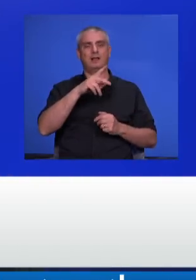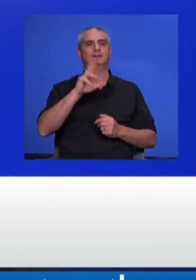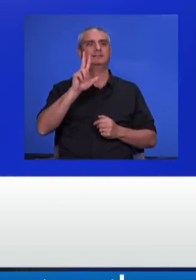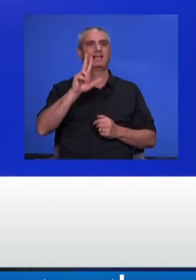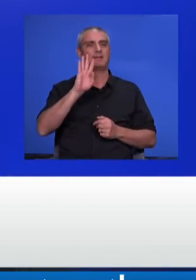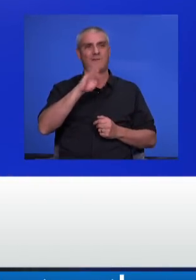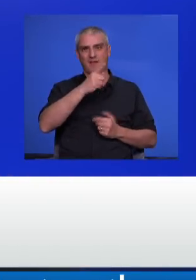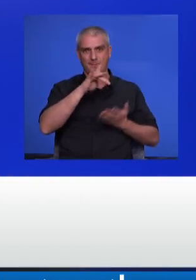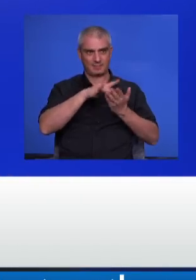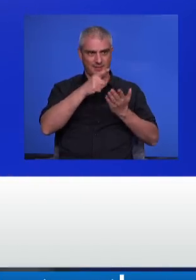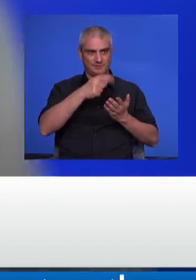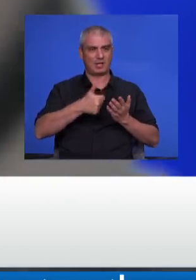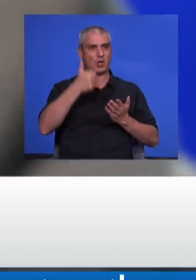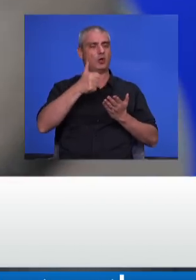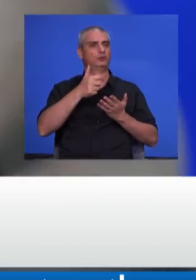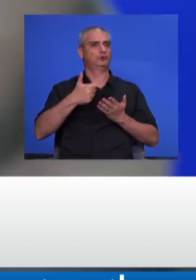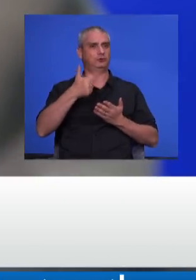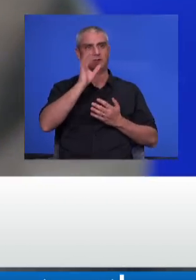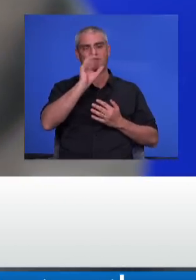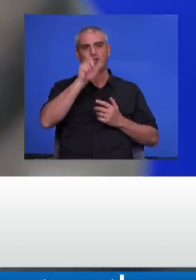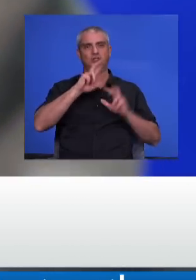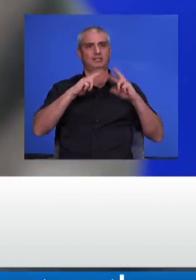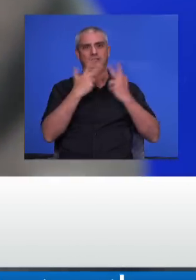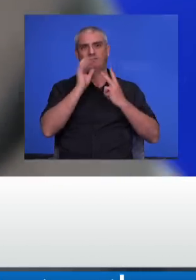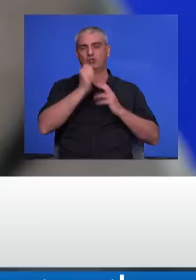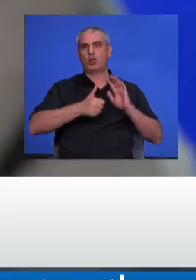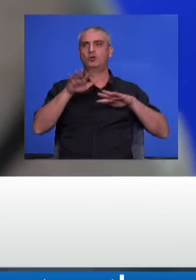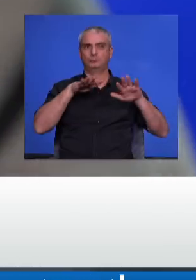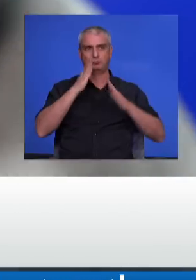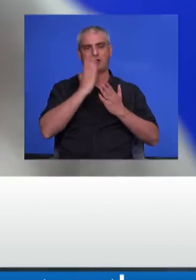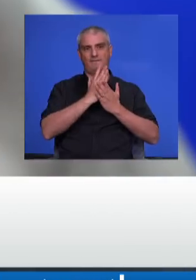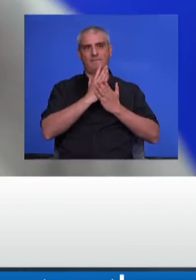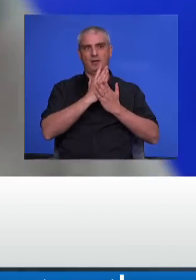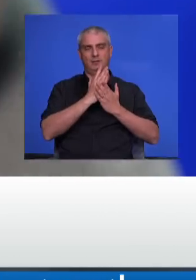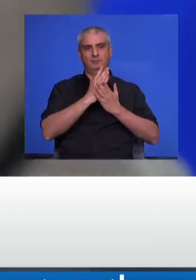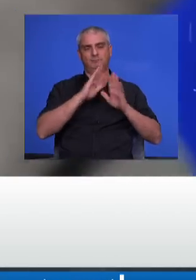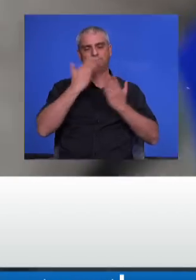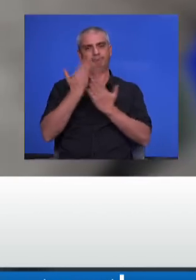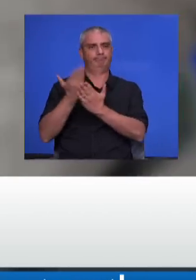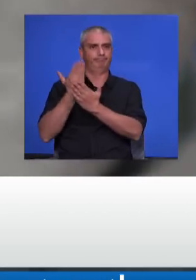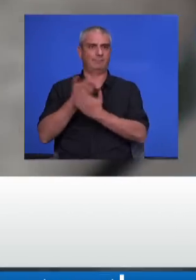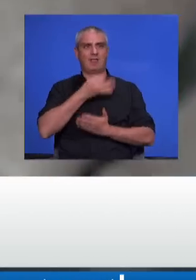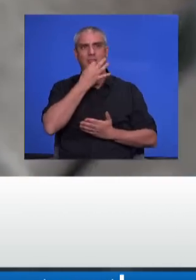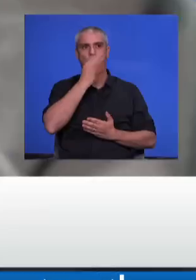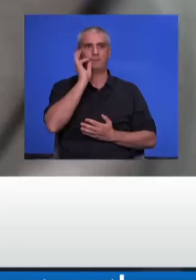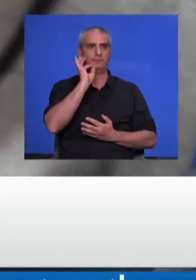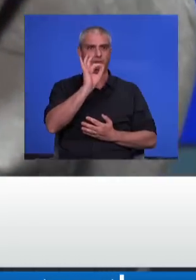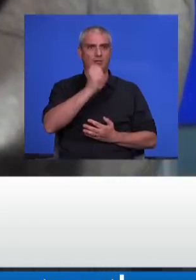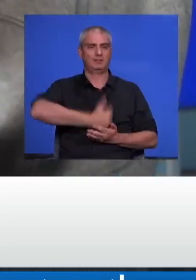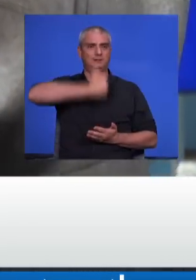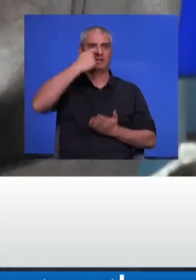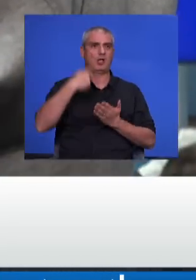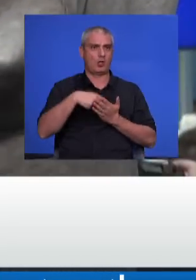נמצא כאן, ראש הסגל, ואנשי הצוות של ראש הממשלה כבר מניחים את הנאומים גם של שר